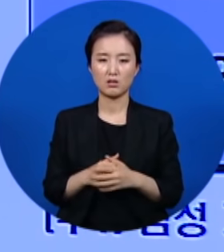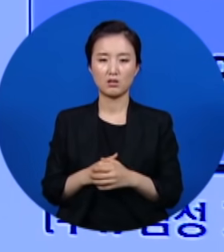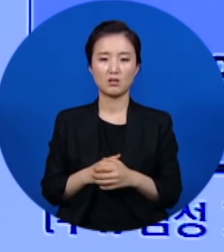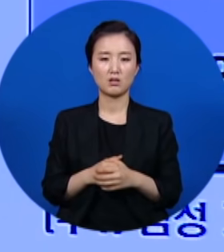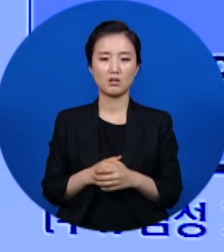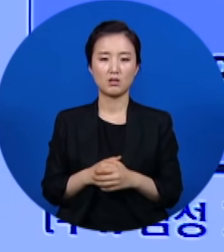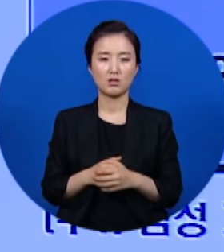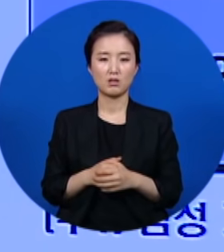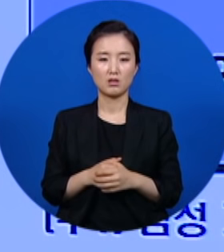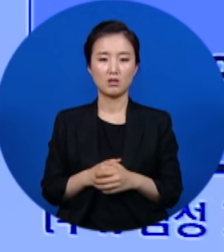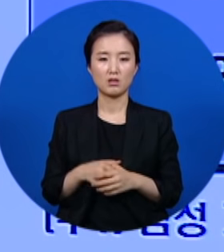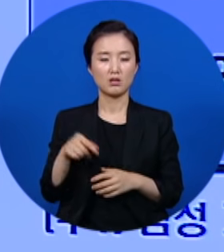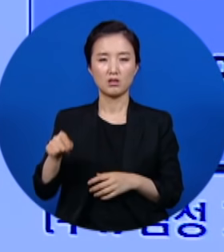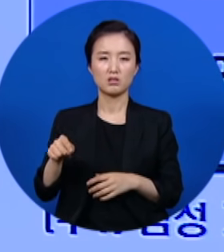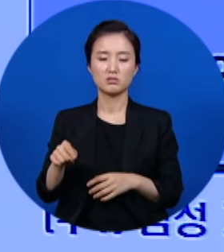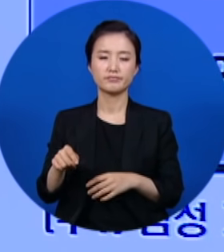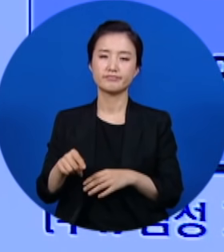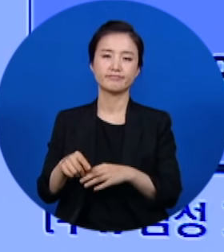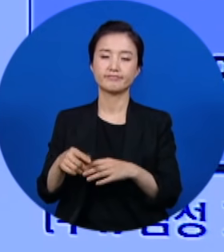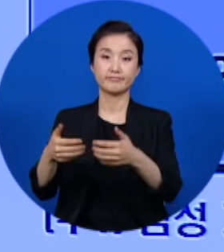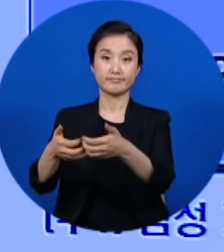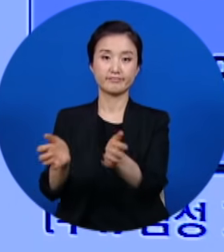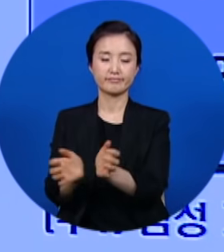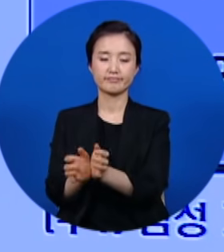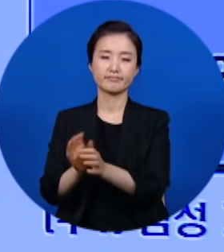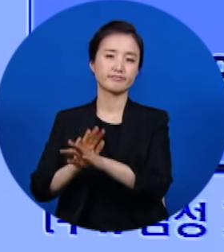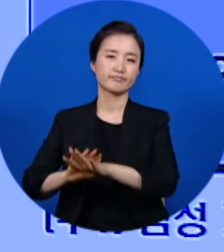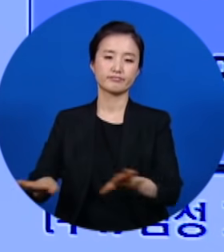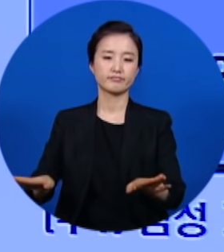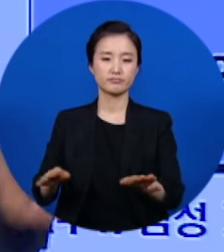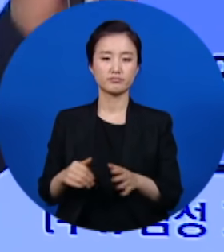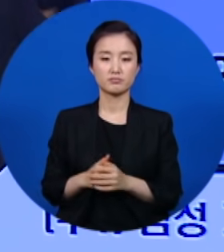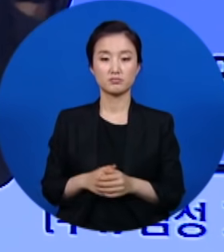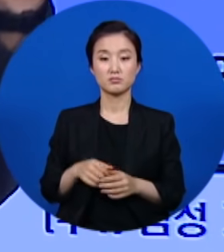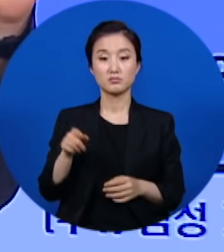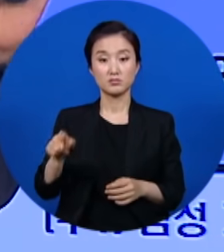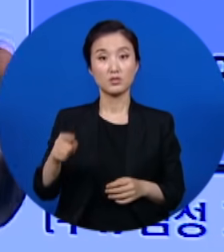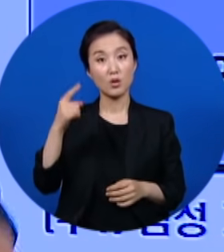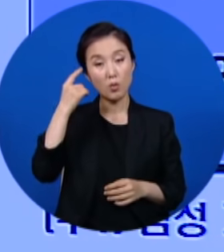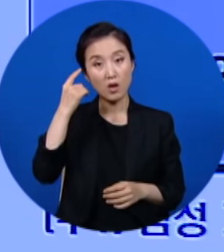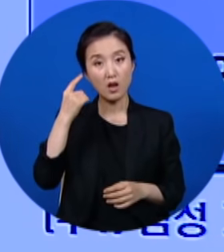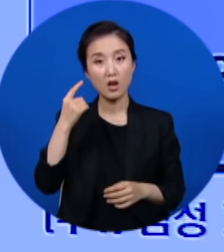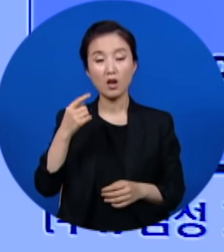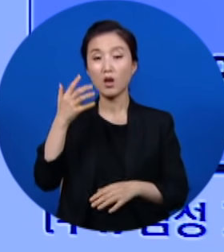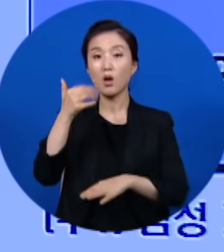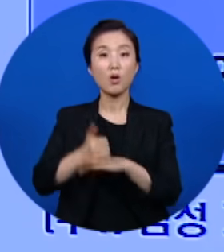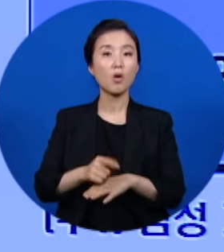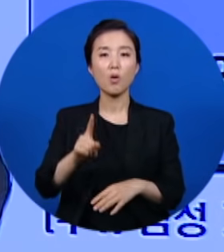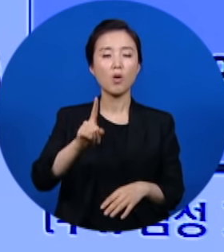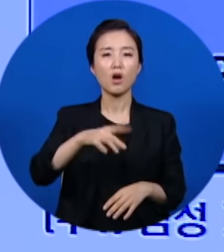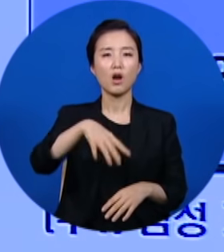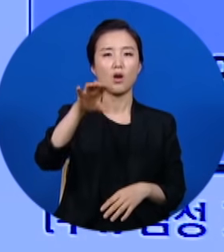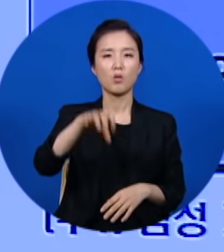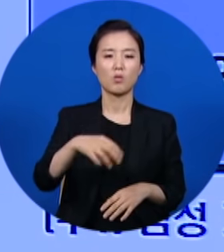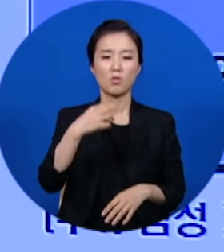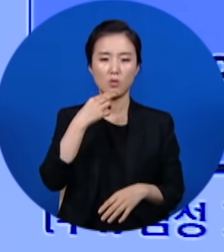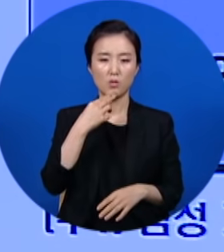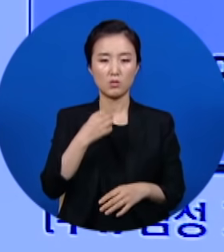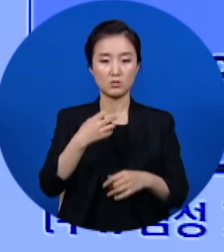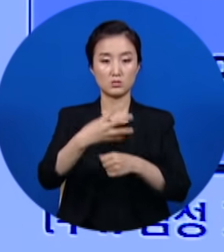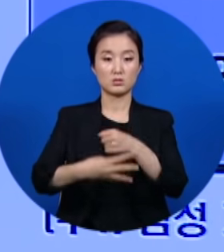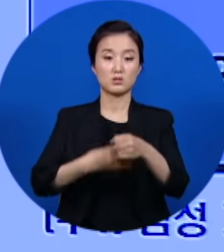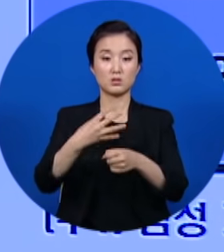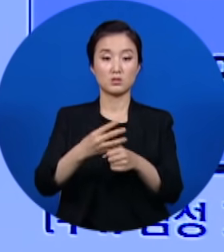급우 설에 해체 시켜 버렸어요 그런데 이 뜬 애들은 마땅히 갈 때도 없습니다 그리고 4년